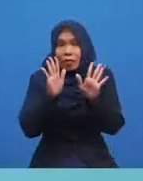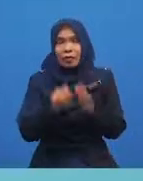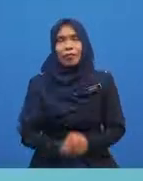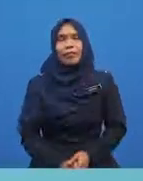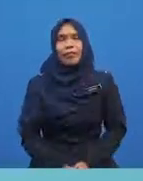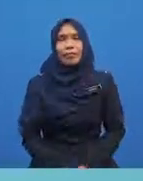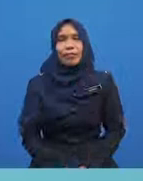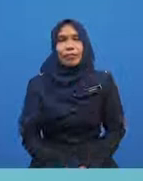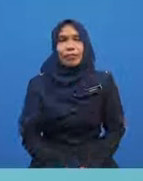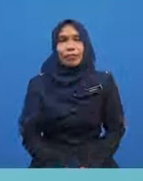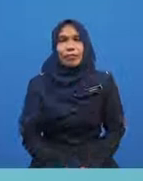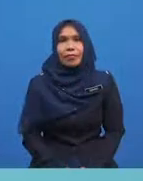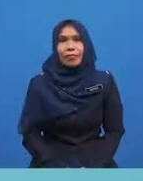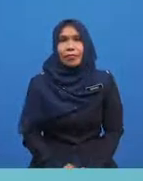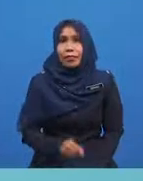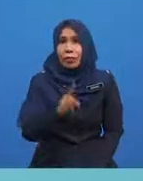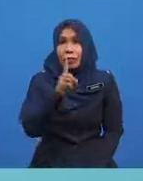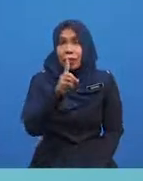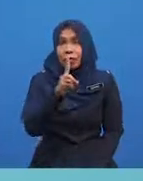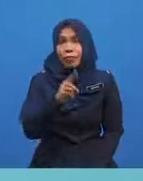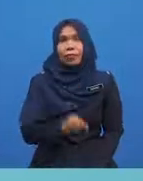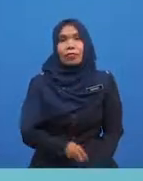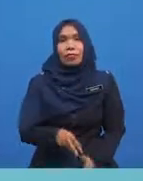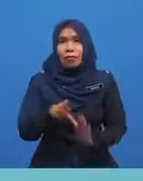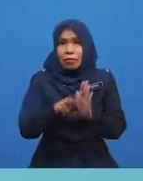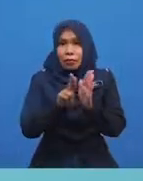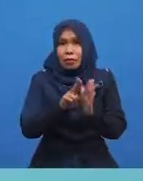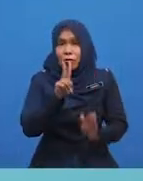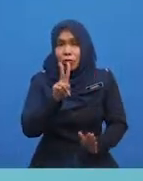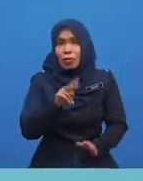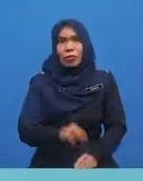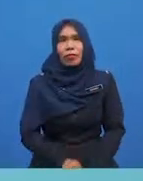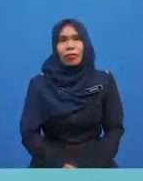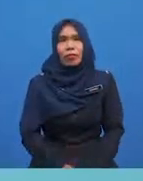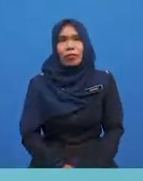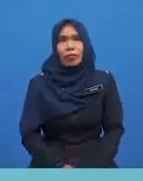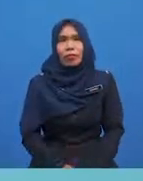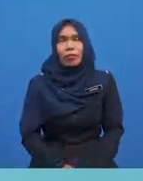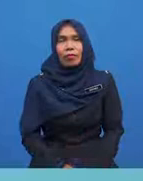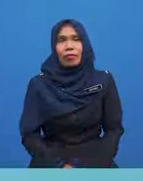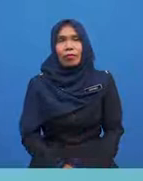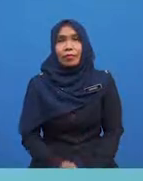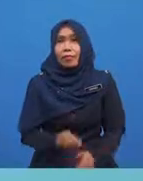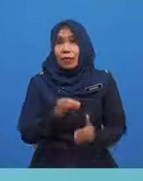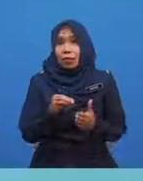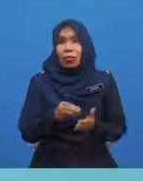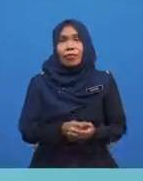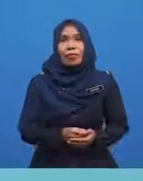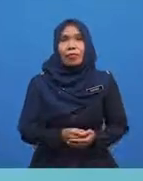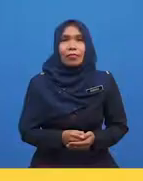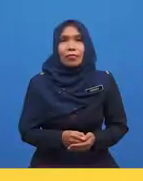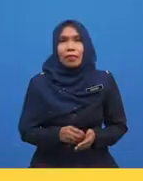besar ialah satu per dua atau setengah atau separuh.